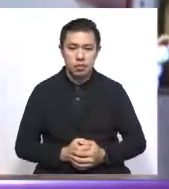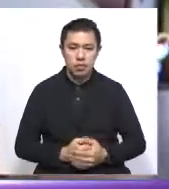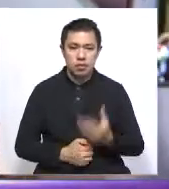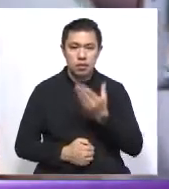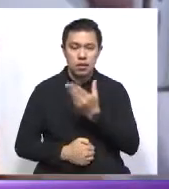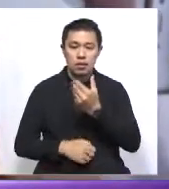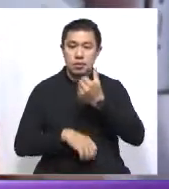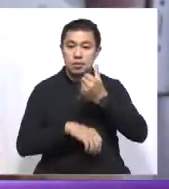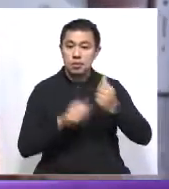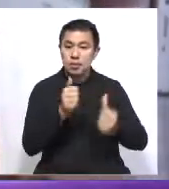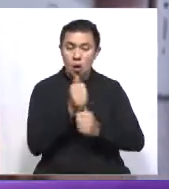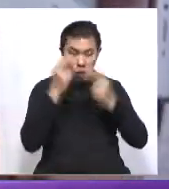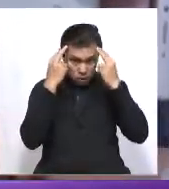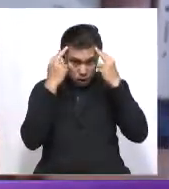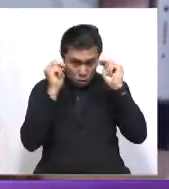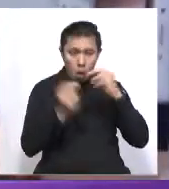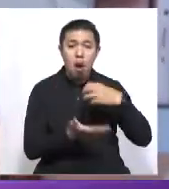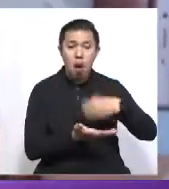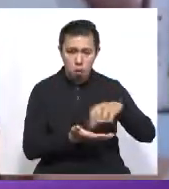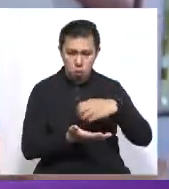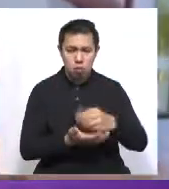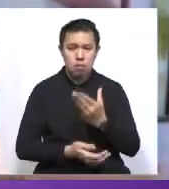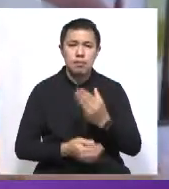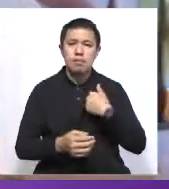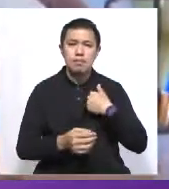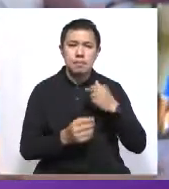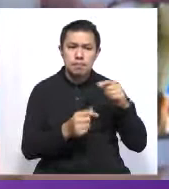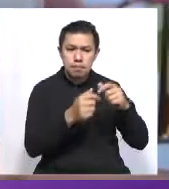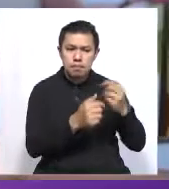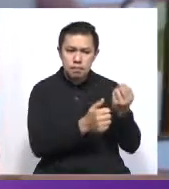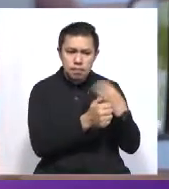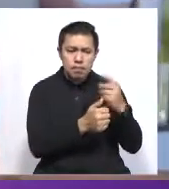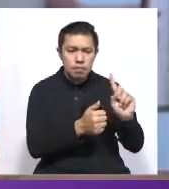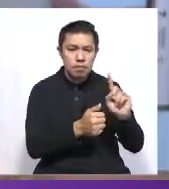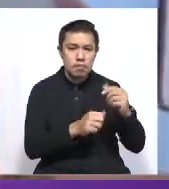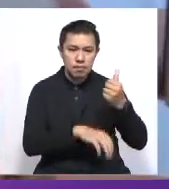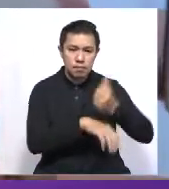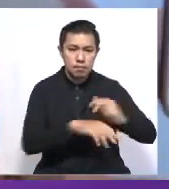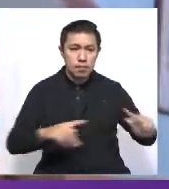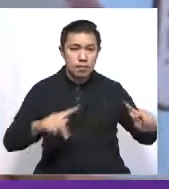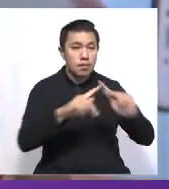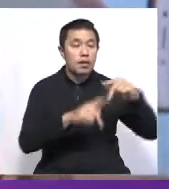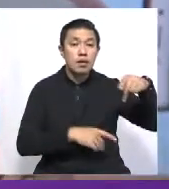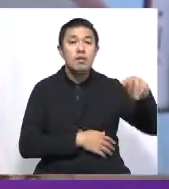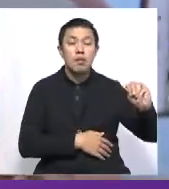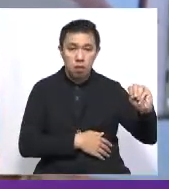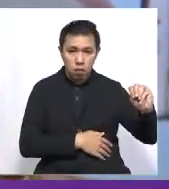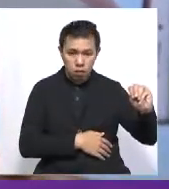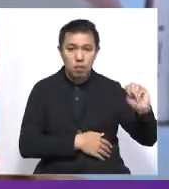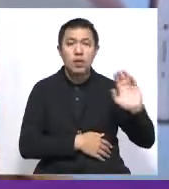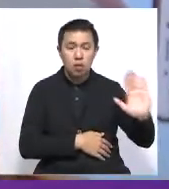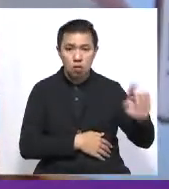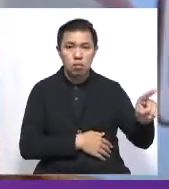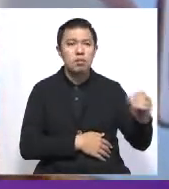ด้านพลเอกชัดชัยสาริกัญญะรองนายกรัฐมนตรีก็เปิดเผยนะครับว่าได้รับรายงานทางวาจาจากรัฐมนตรีว่าการกระทรวงการพัฒนาสังคมและ